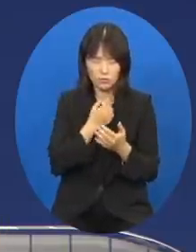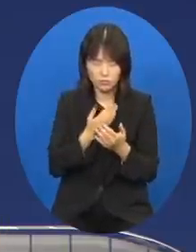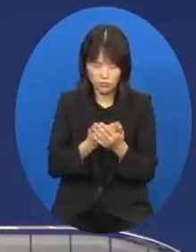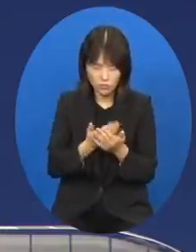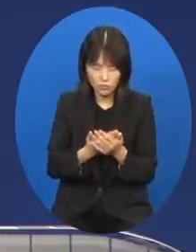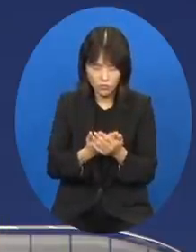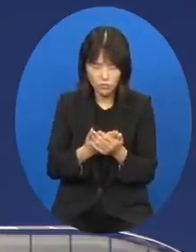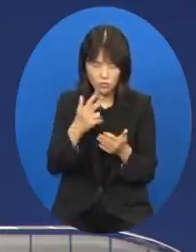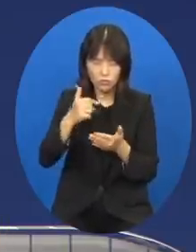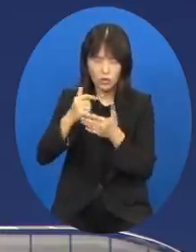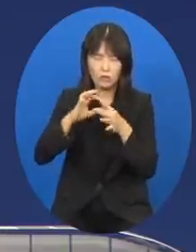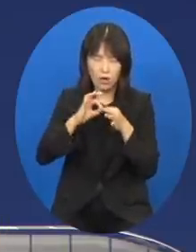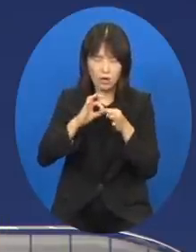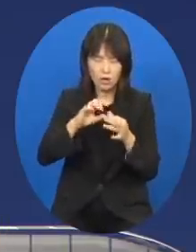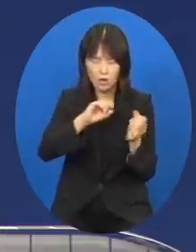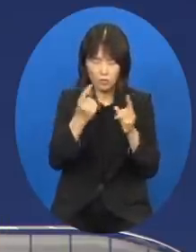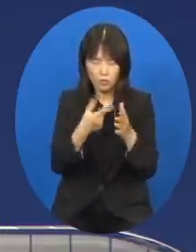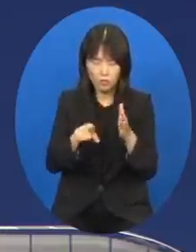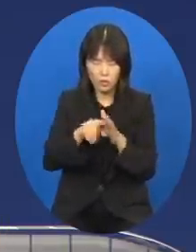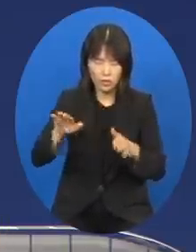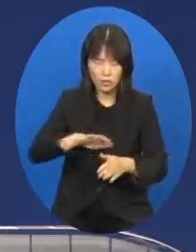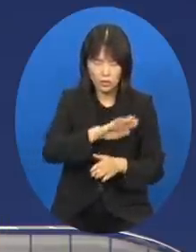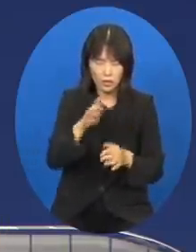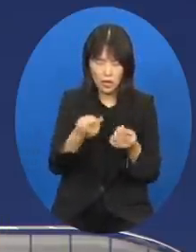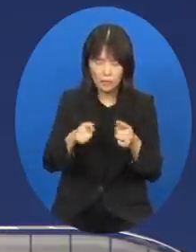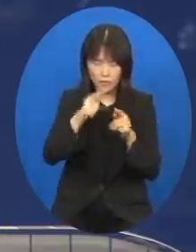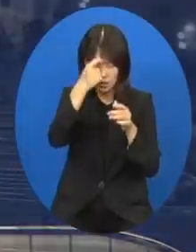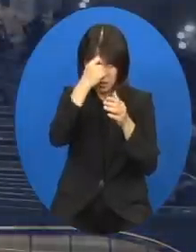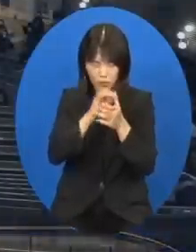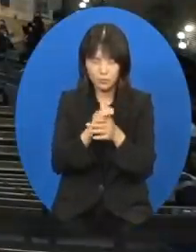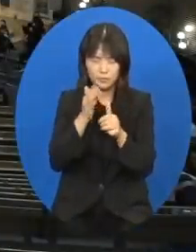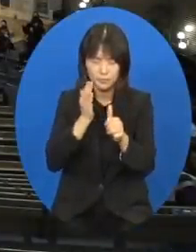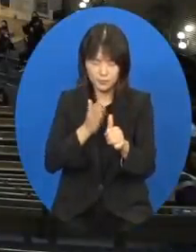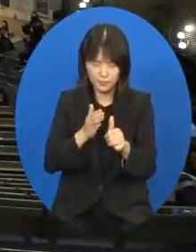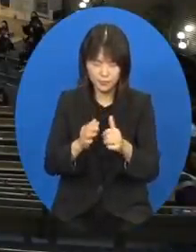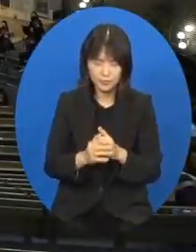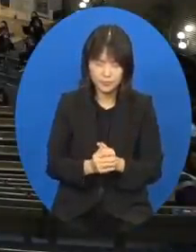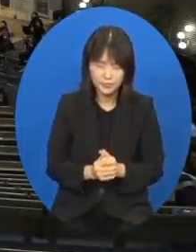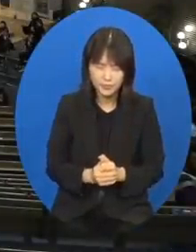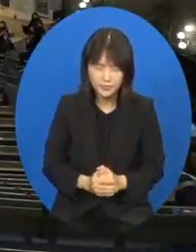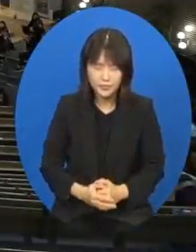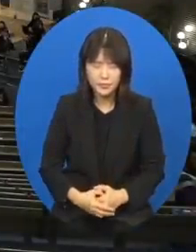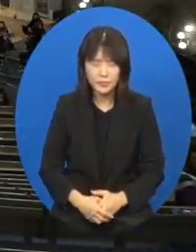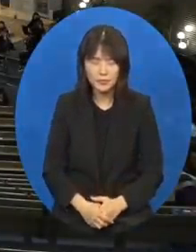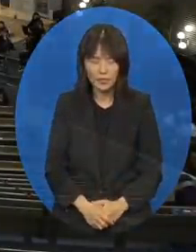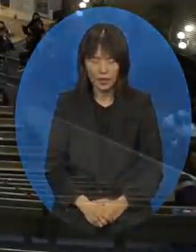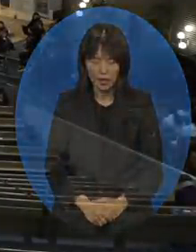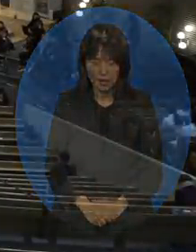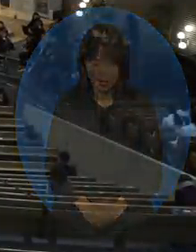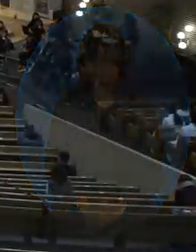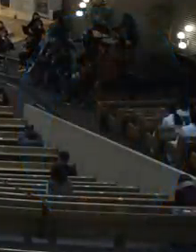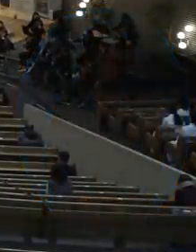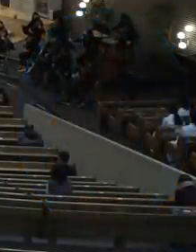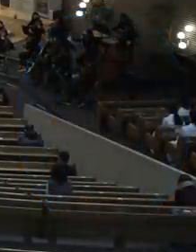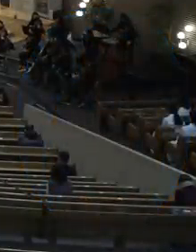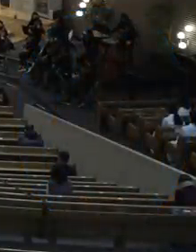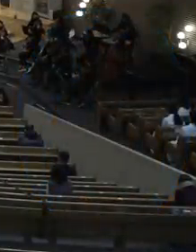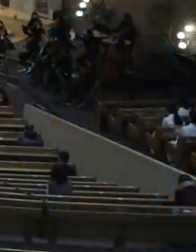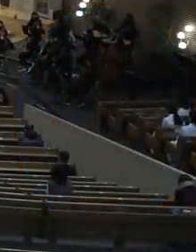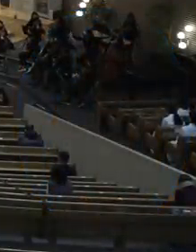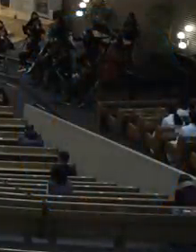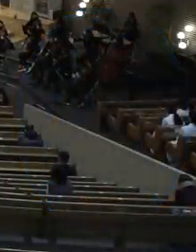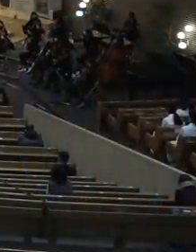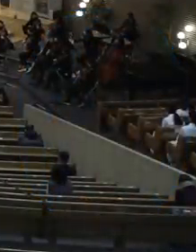회복되게 해주시기를 다 같이 기도하겠습니다. 은혜와 사랑이 충만하신 아버지 하나님 놀라우신 하나님의 은혜